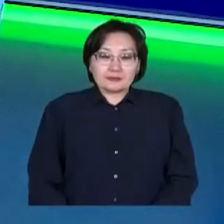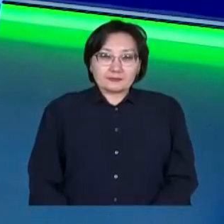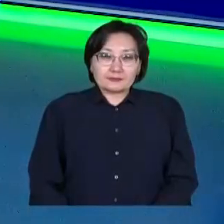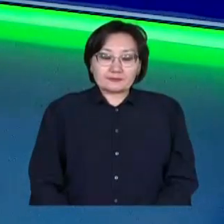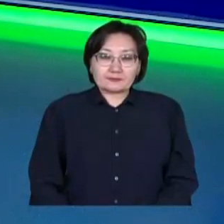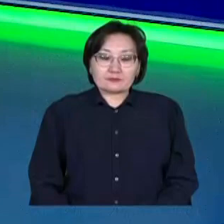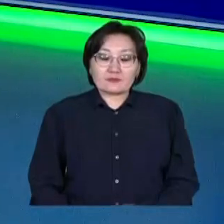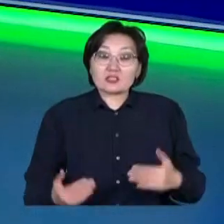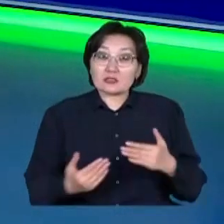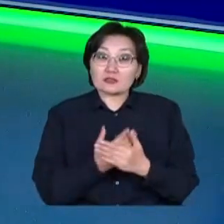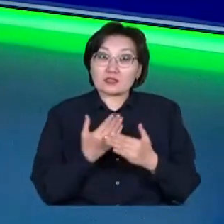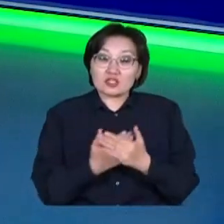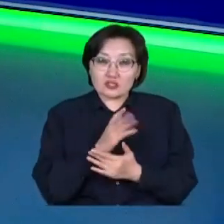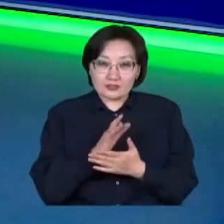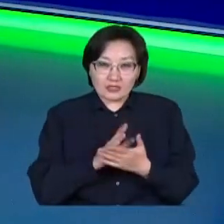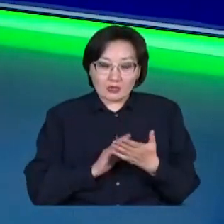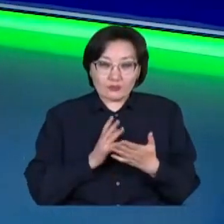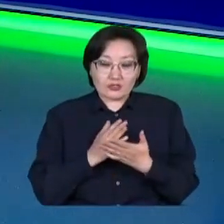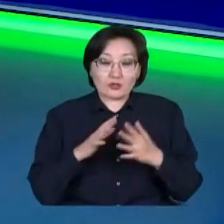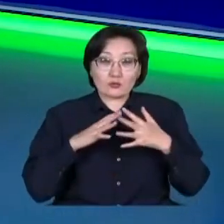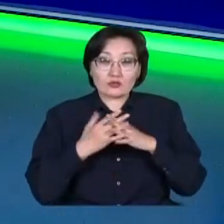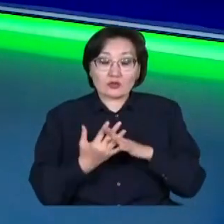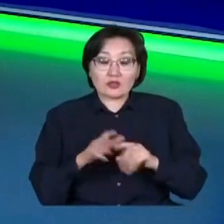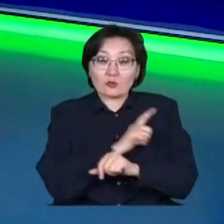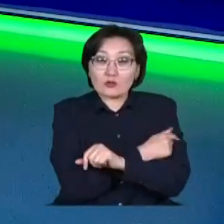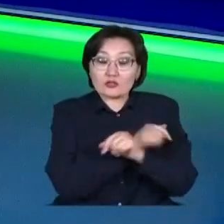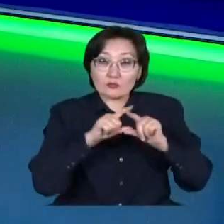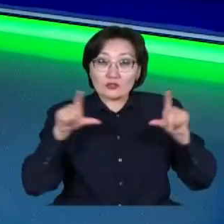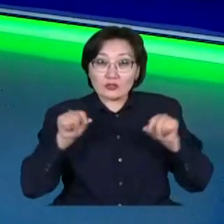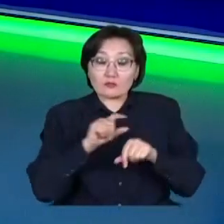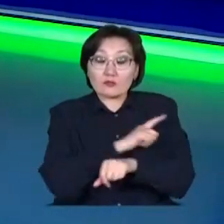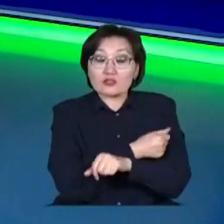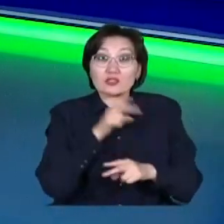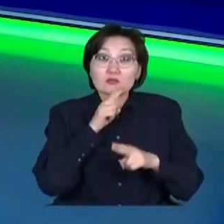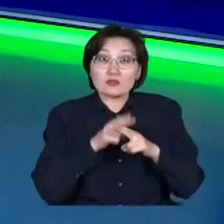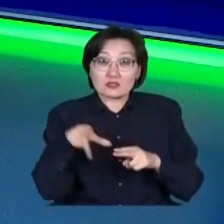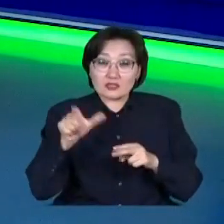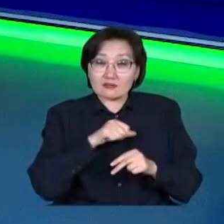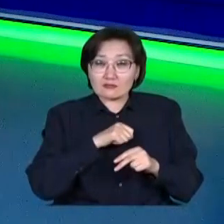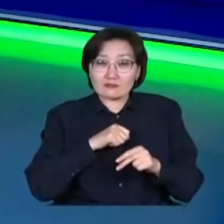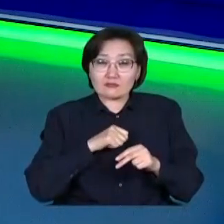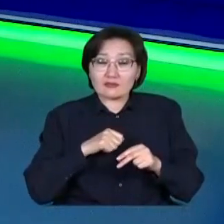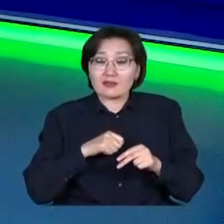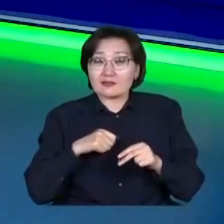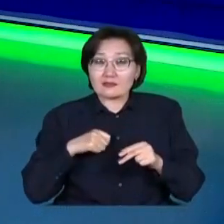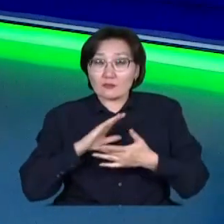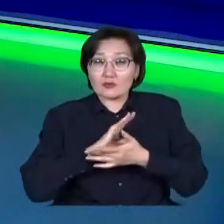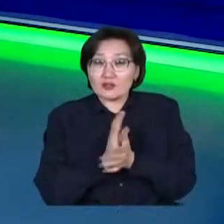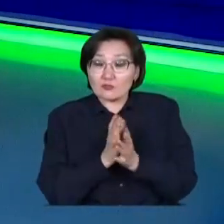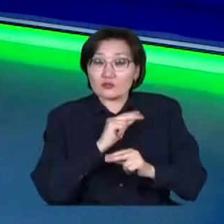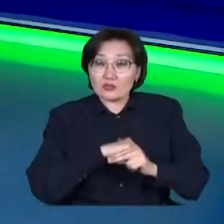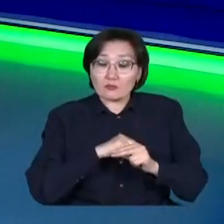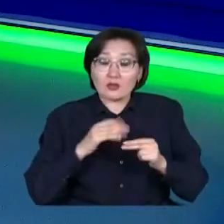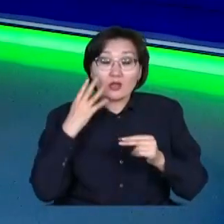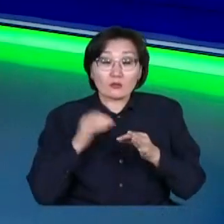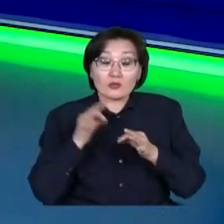соң. Тікелей эфирде жаңалықтар. Ауылдағы амбулаторияға медбикелердің өзі сыймайды. Алматы облысындағы елді мекен